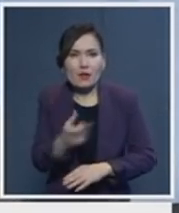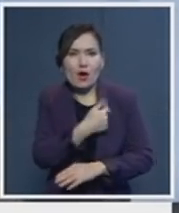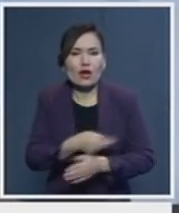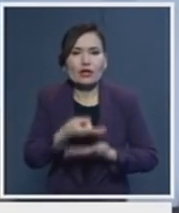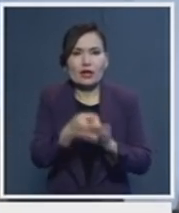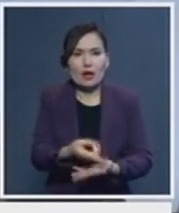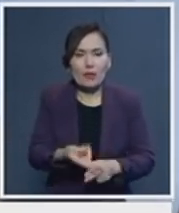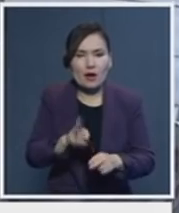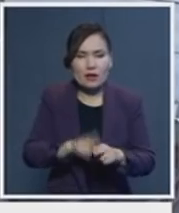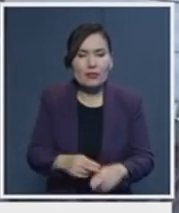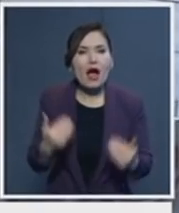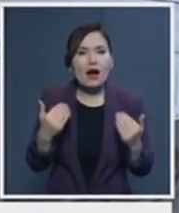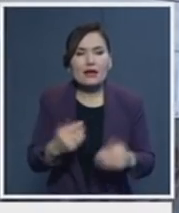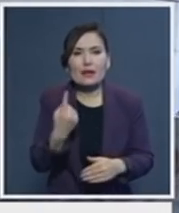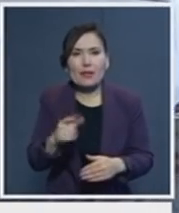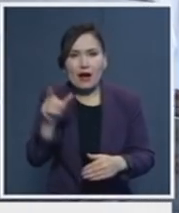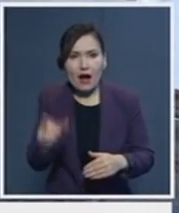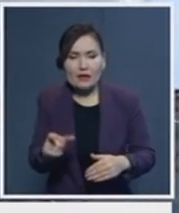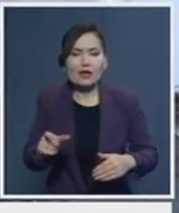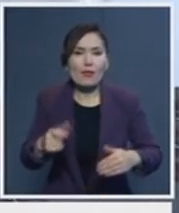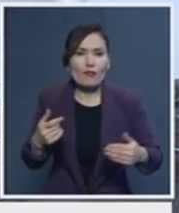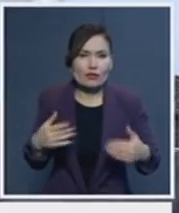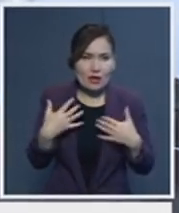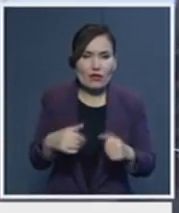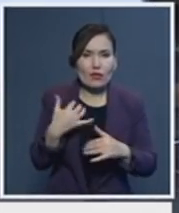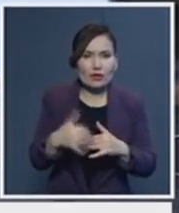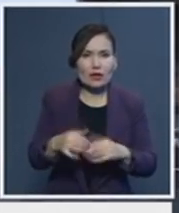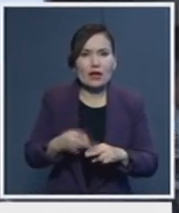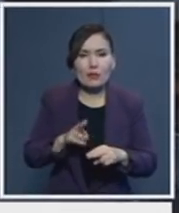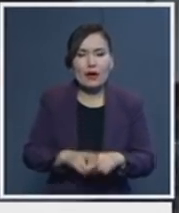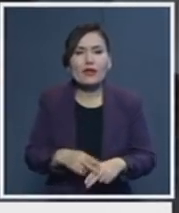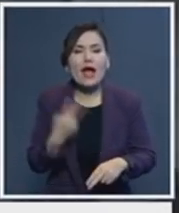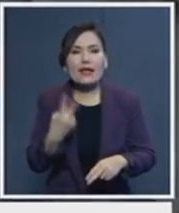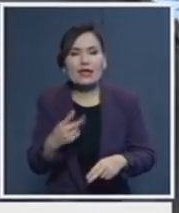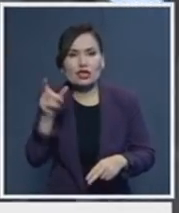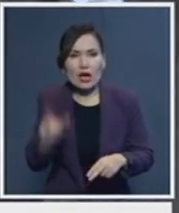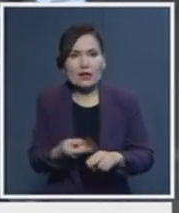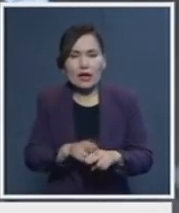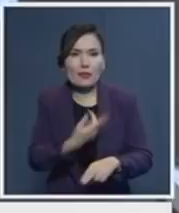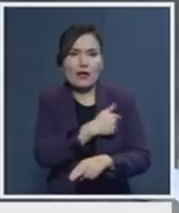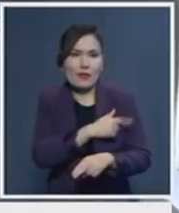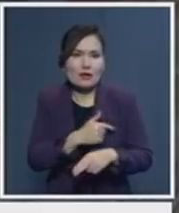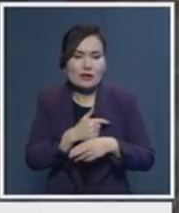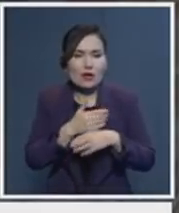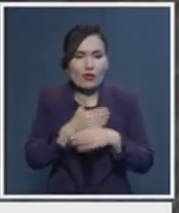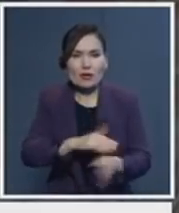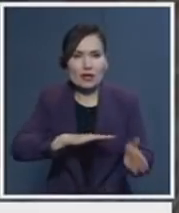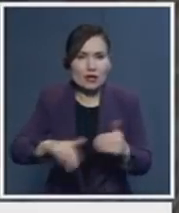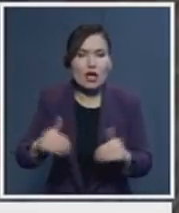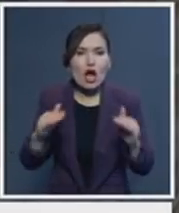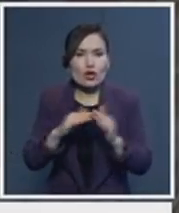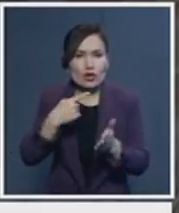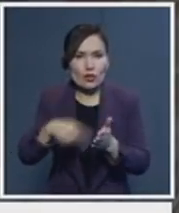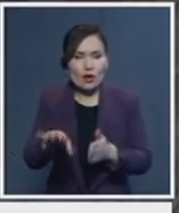жеткізілді. Оның біреуінің жағдайы орташа. Қазір тиісті ем алып жатыр. Ал екіншісі алғашқы медициналық көмектен соң үйіне қайтарылды. Мамандар